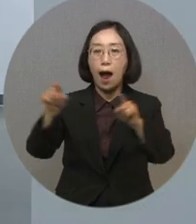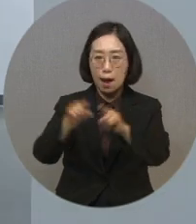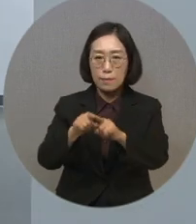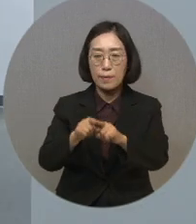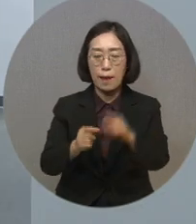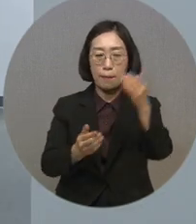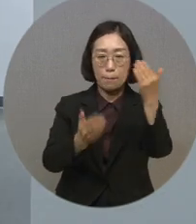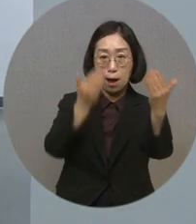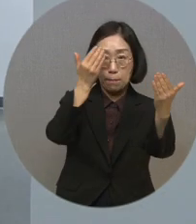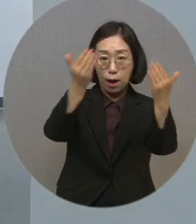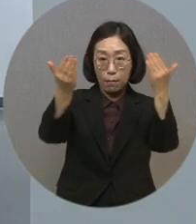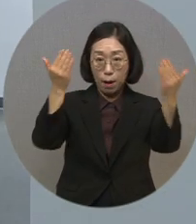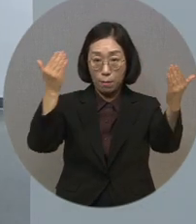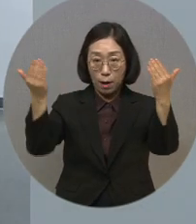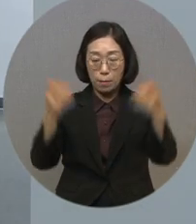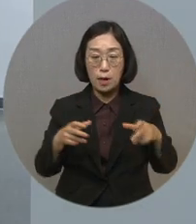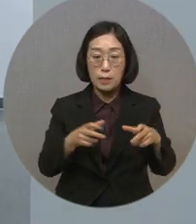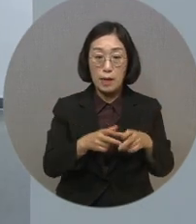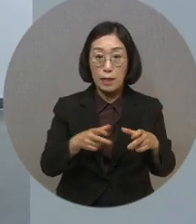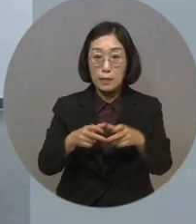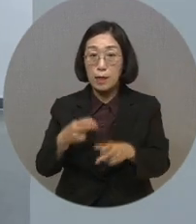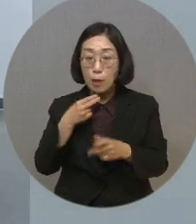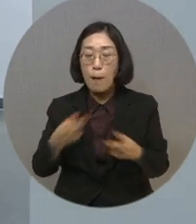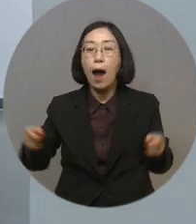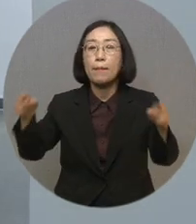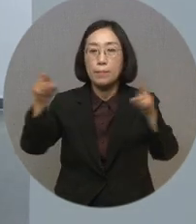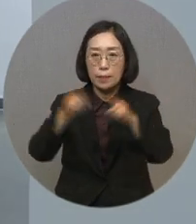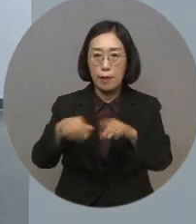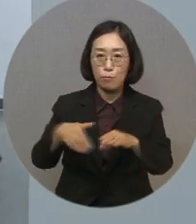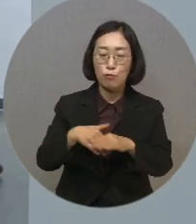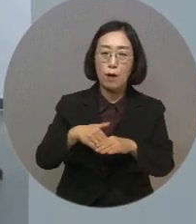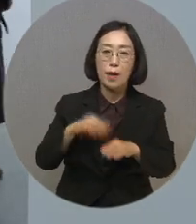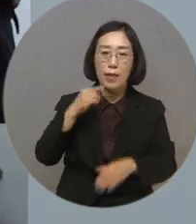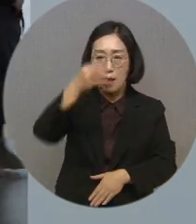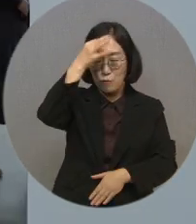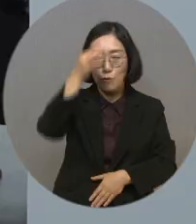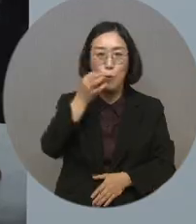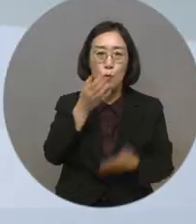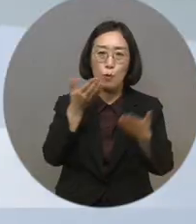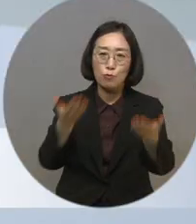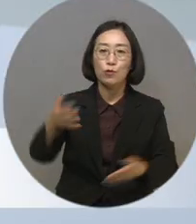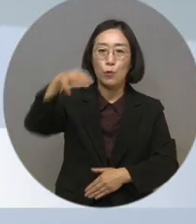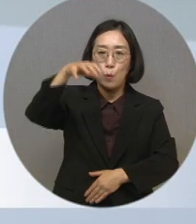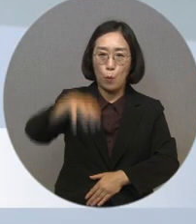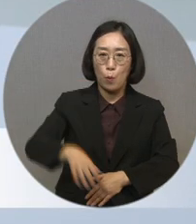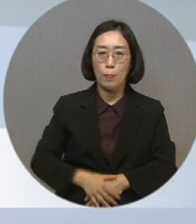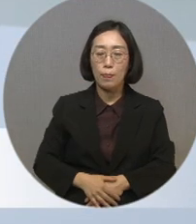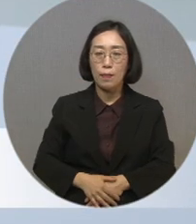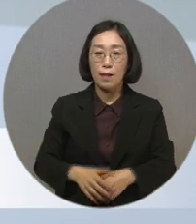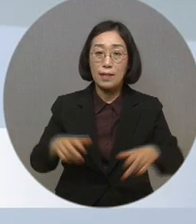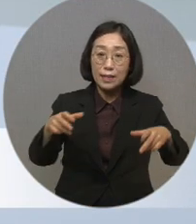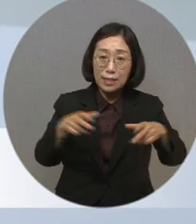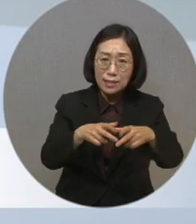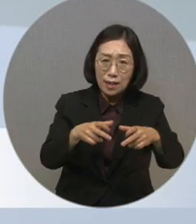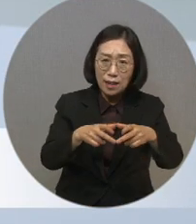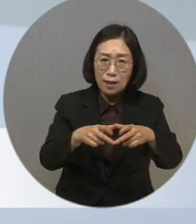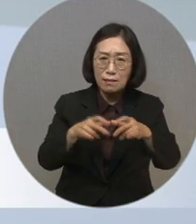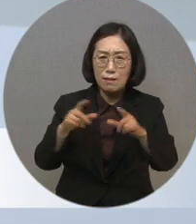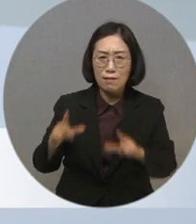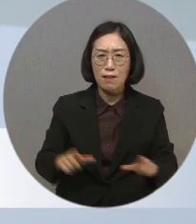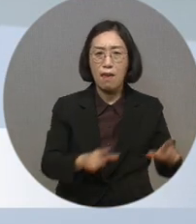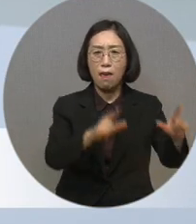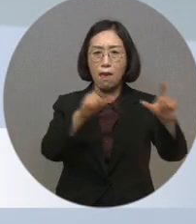장애인과 비장애인이 함께하는 문화예술의 장으로 호평받았습니다. 장애인들의 일상을 보면